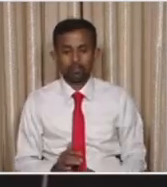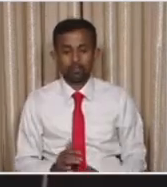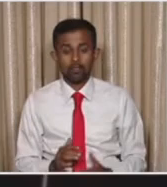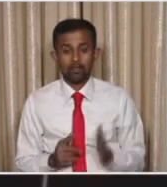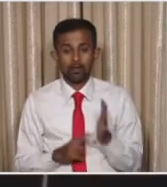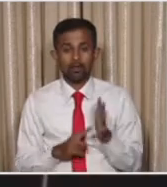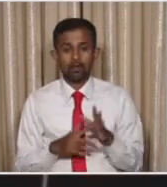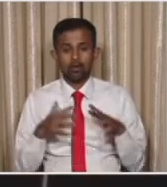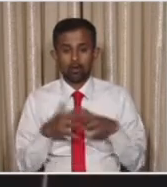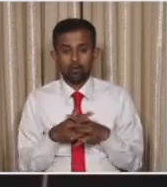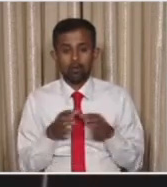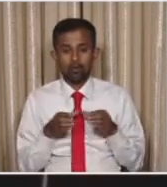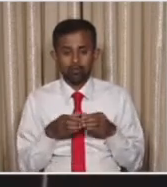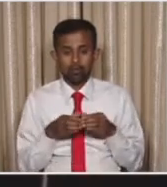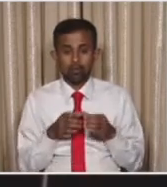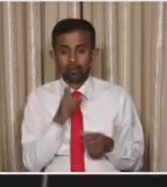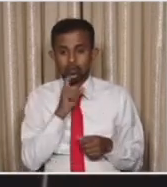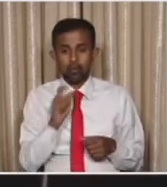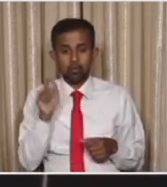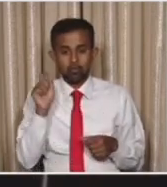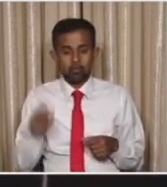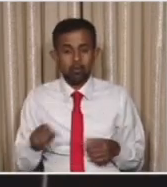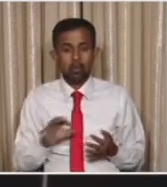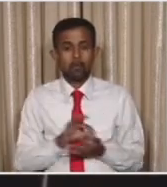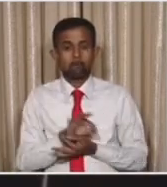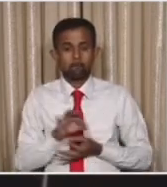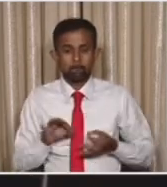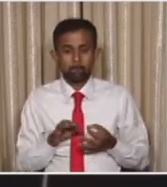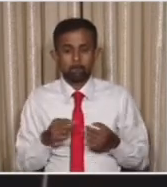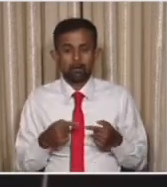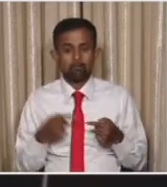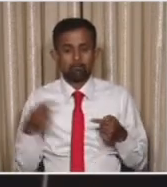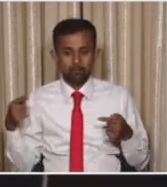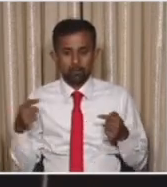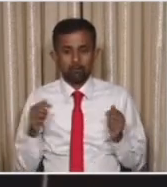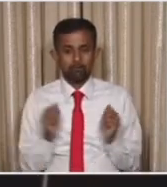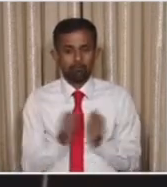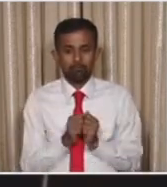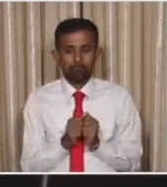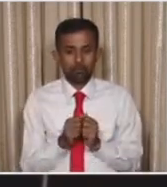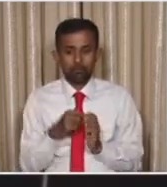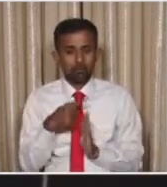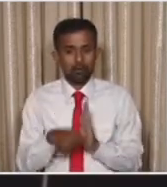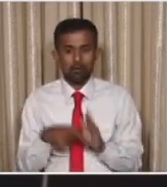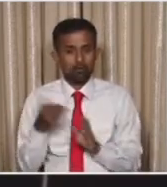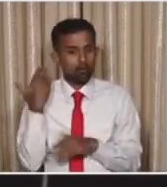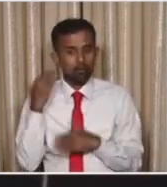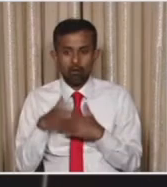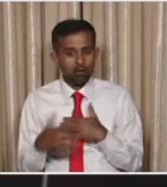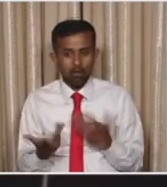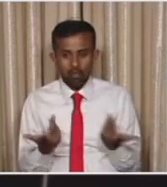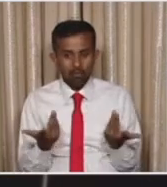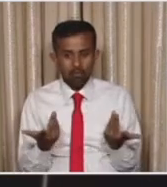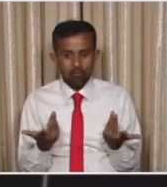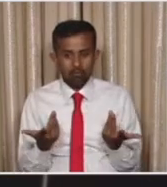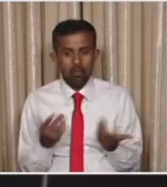නීති පද්ධතියත් විනිසිරවරුනුත් ප්‍රජාතන්ත්‍රවාදයට විරුද්ධ වැඩ කරපු තැන් නැද්ද මේ රටේ? තිබෙනවා.